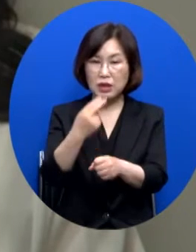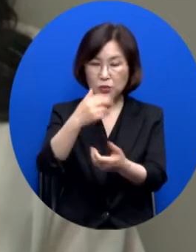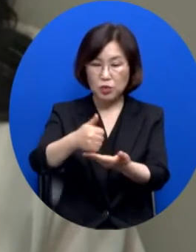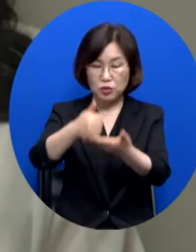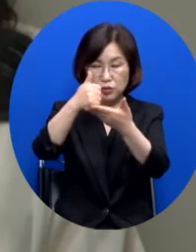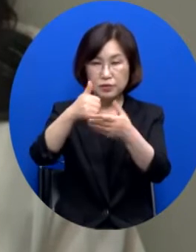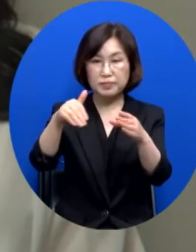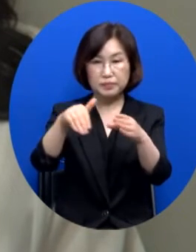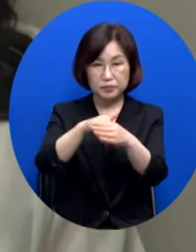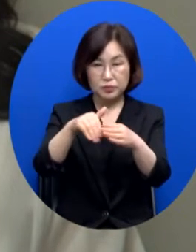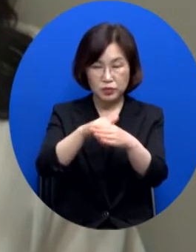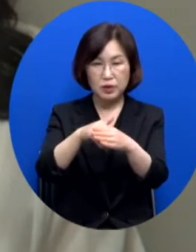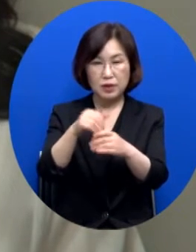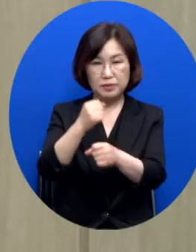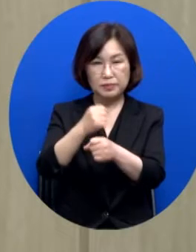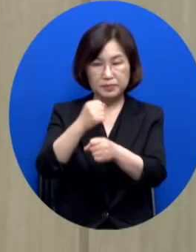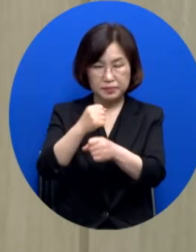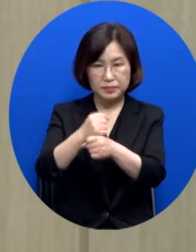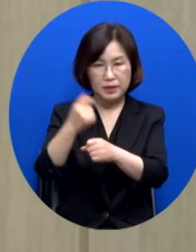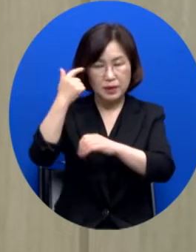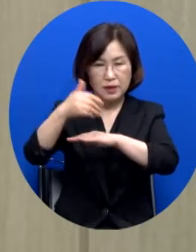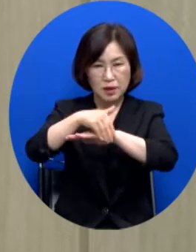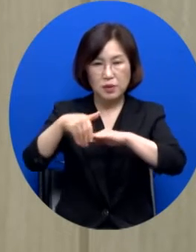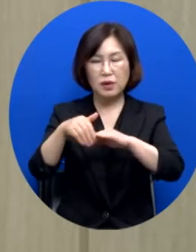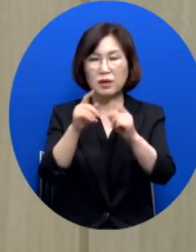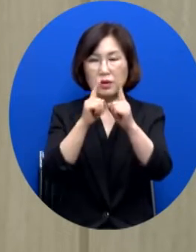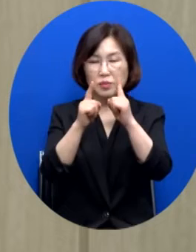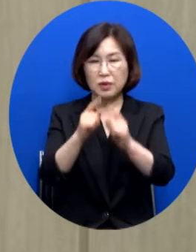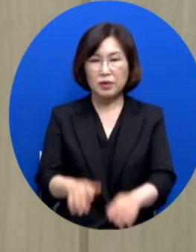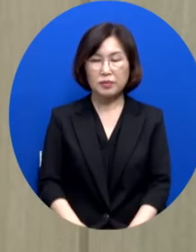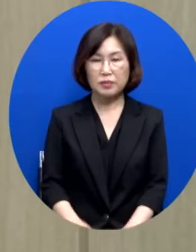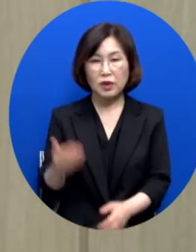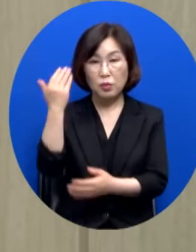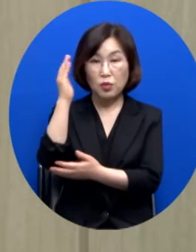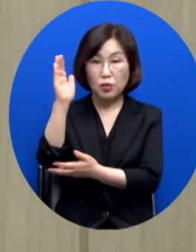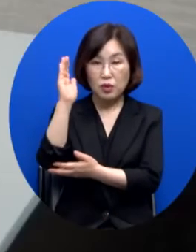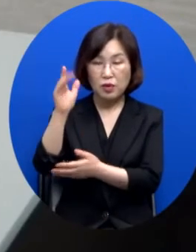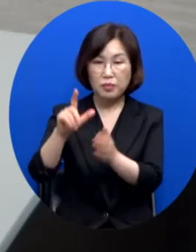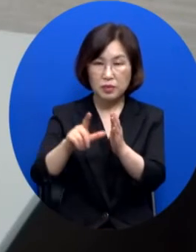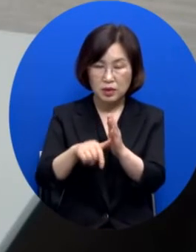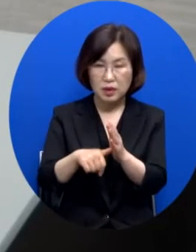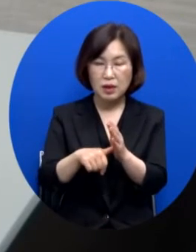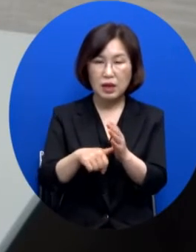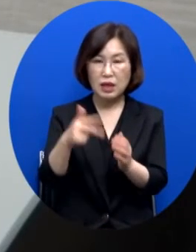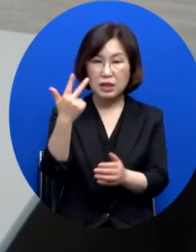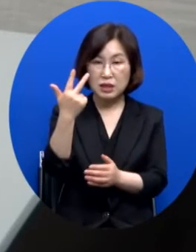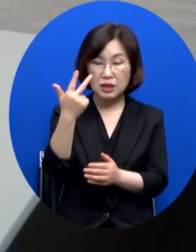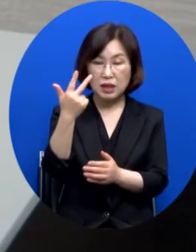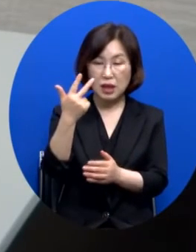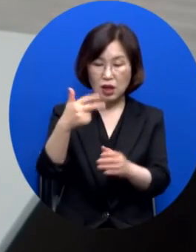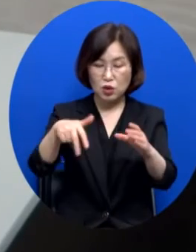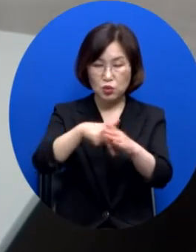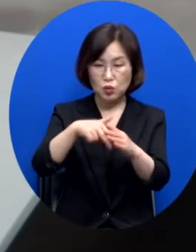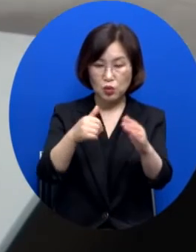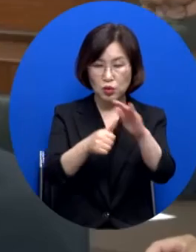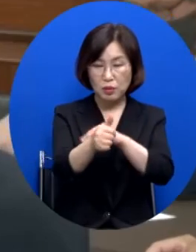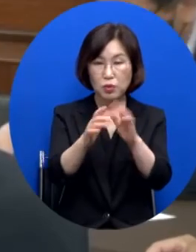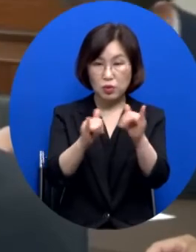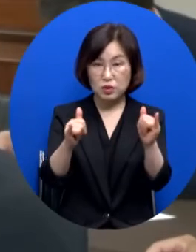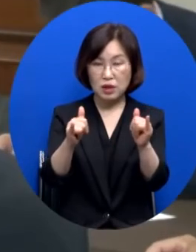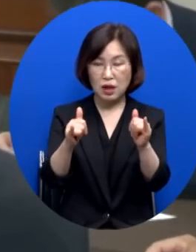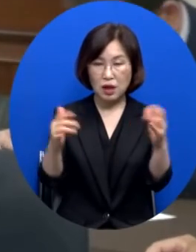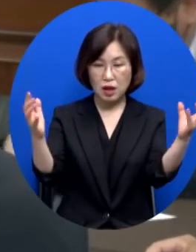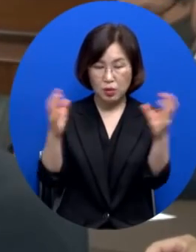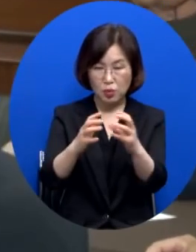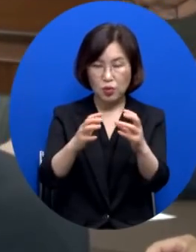존중 문화를 만들어가겠다는 의지를 전했습니다. 포럼에는 각계 전문가와 7대 종교 대표자 등이 참여해 자살,